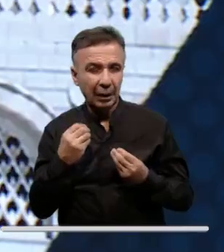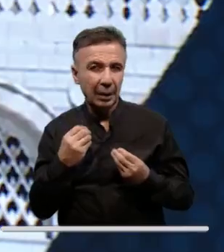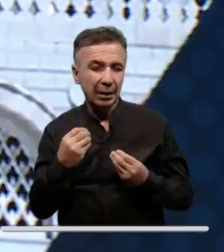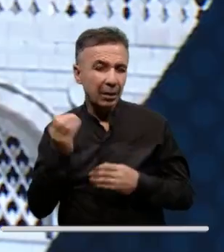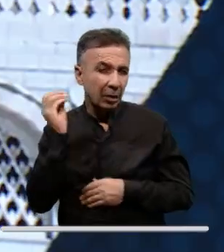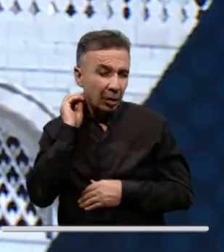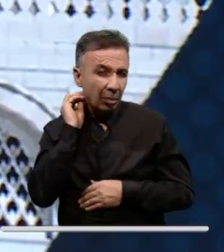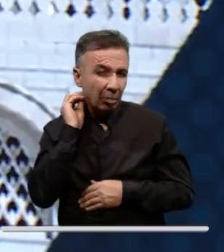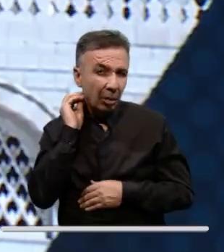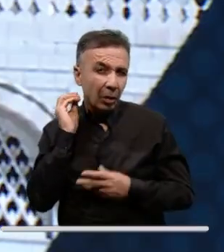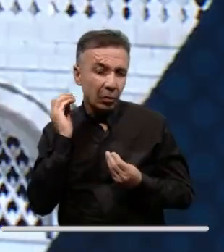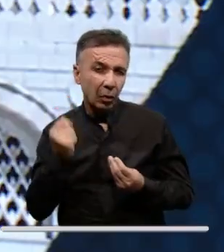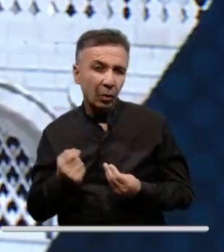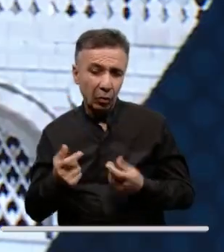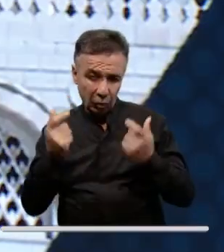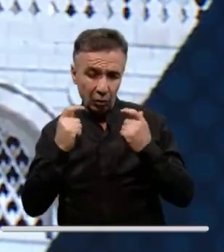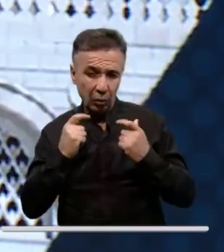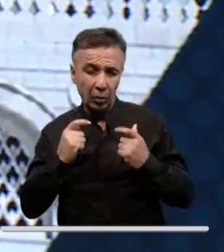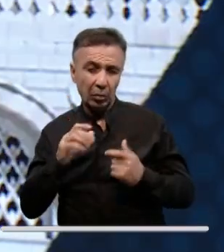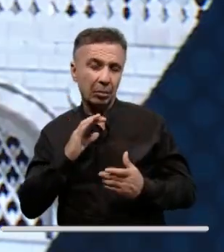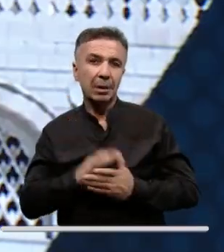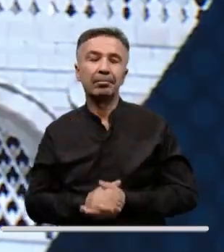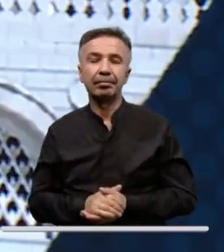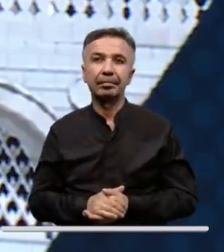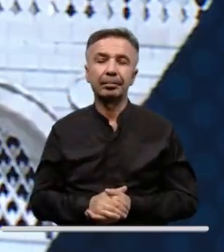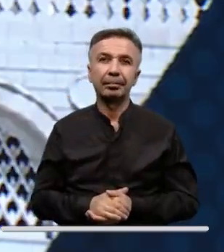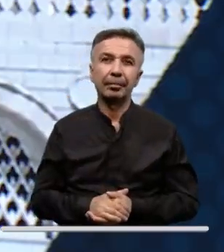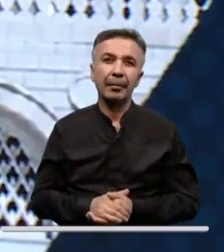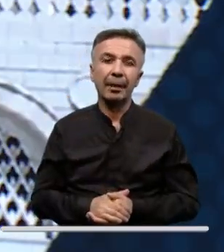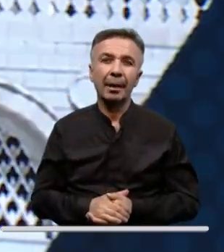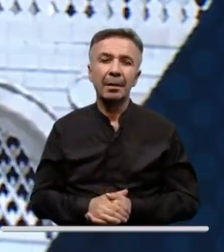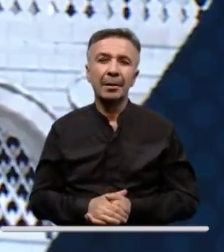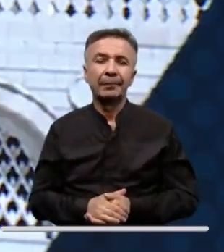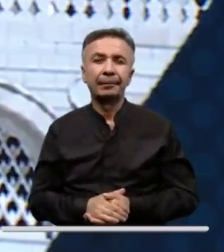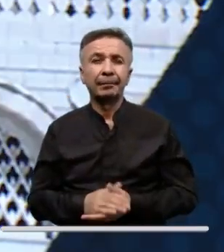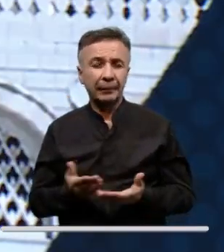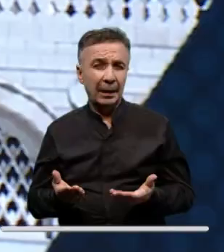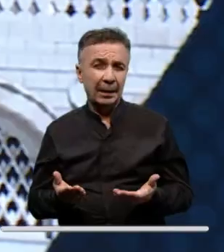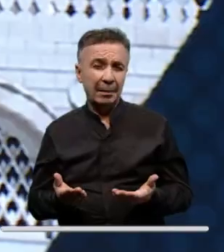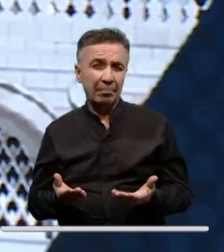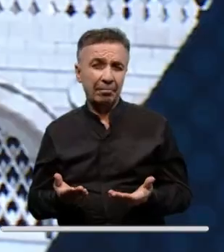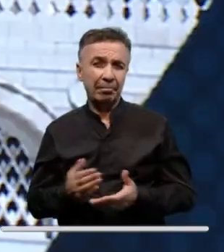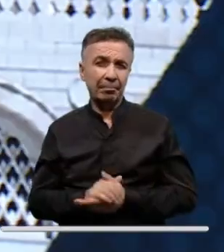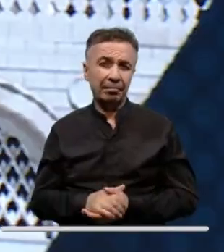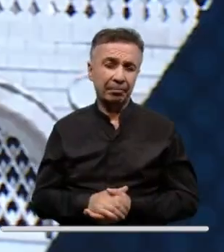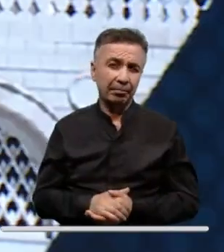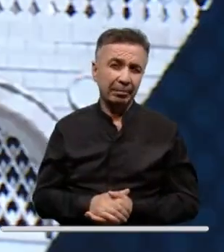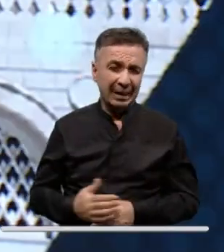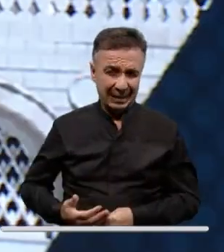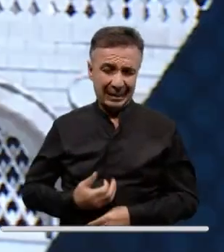da çok çarpık bir olay değil mi eee zaten bir sürü Eee